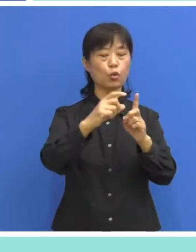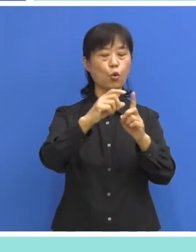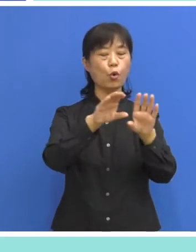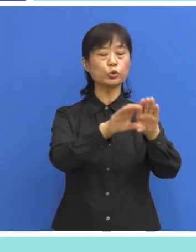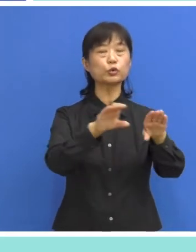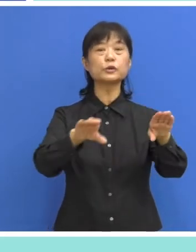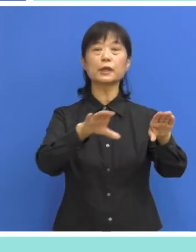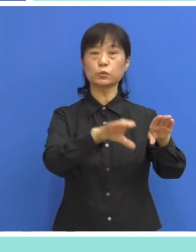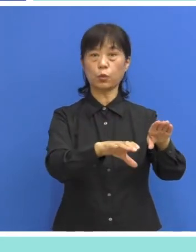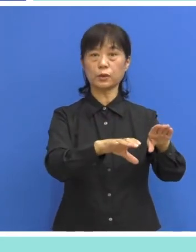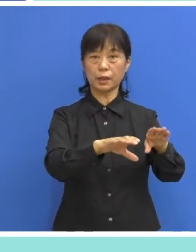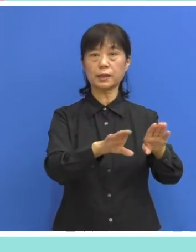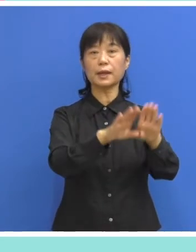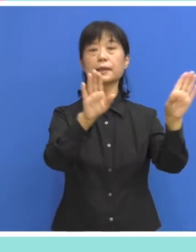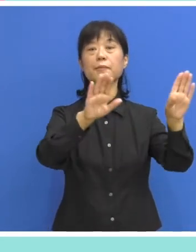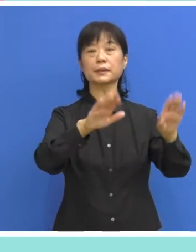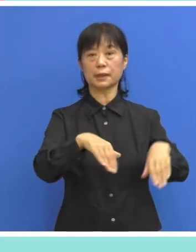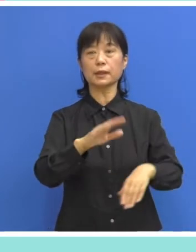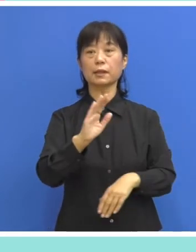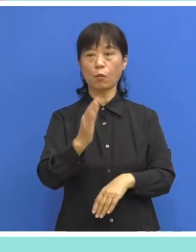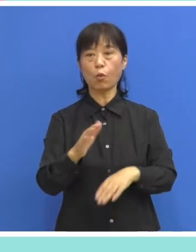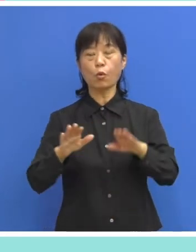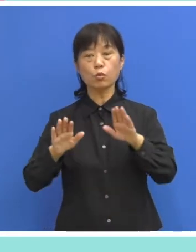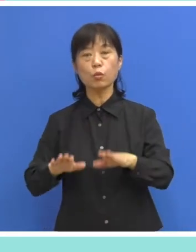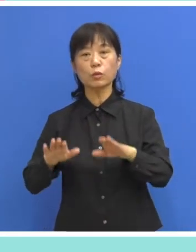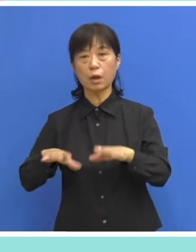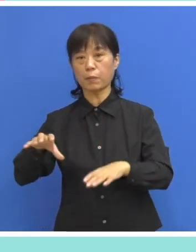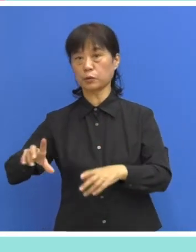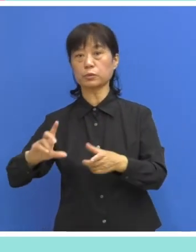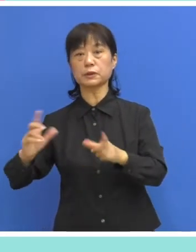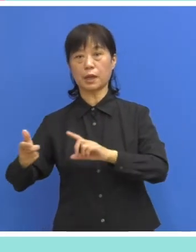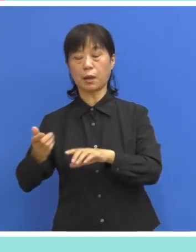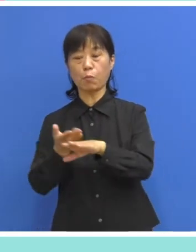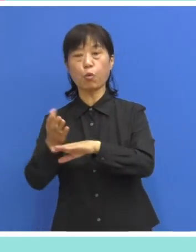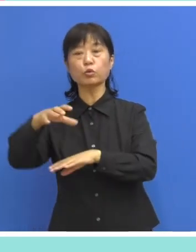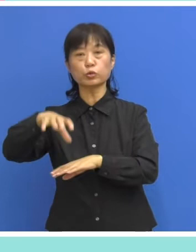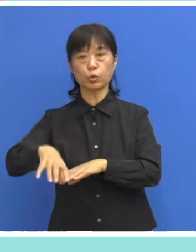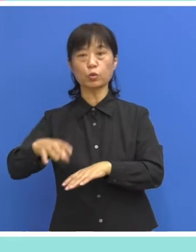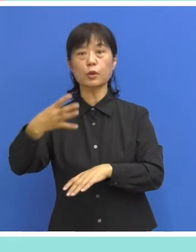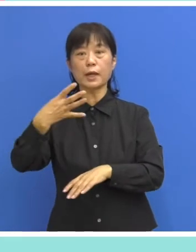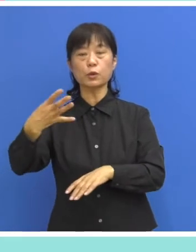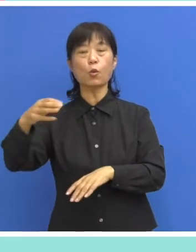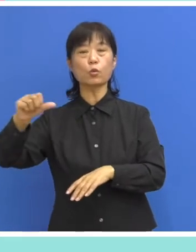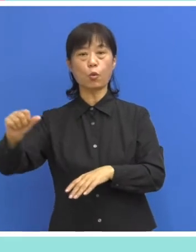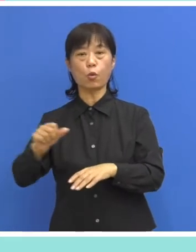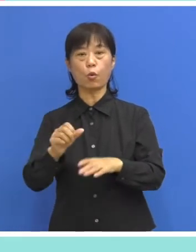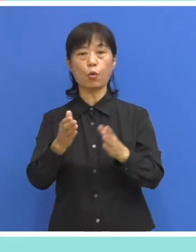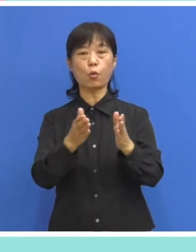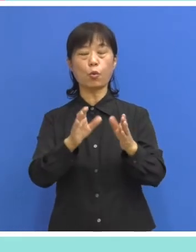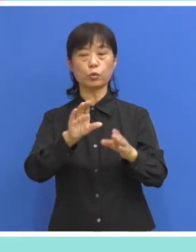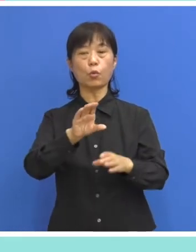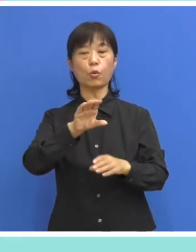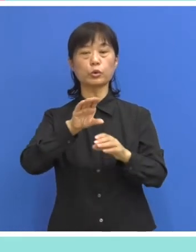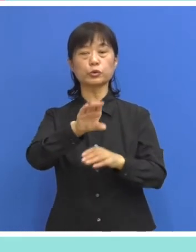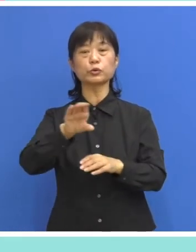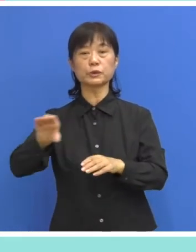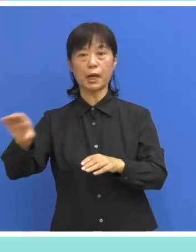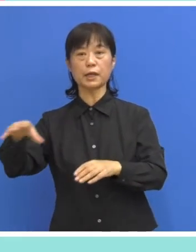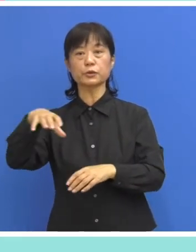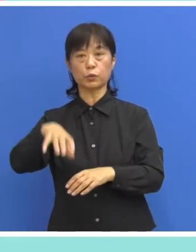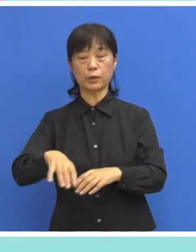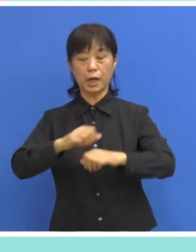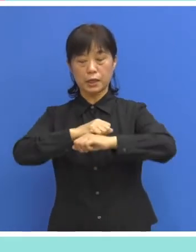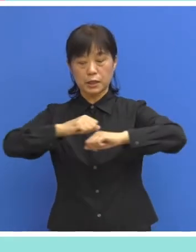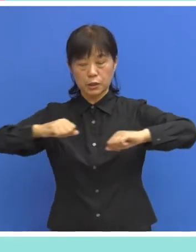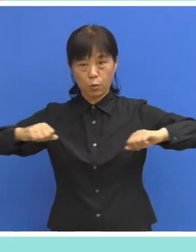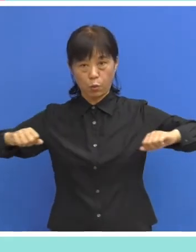をしていましたけど、今回はあのボート場の第5駐車場第4駐車場、まあ、こういったエリアを活用をして広い